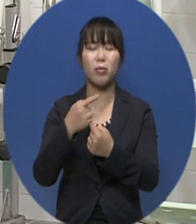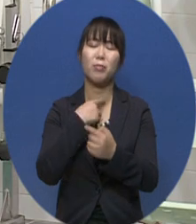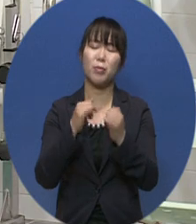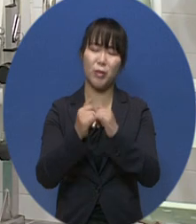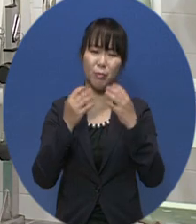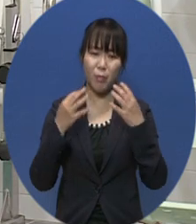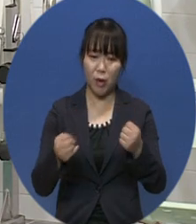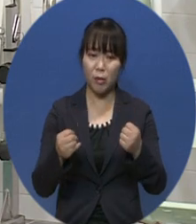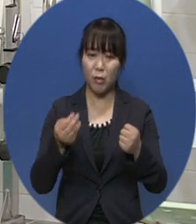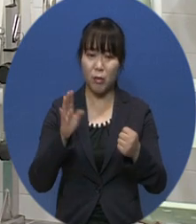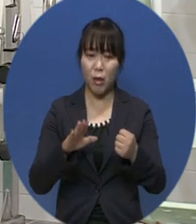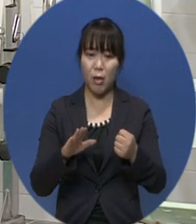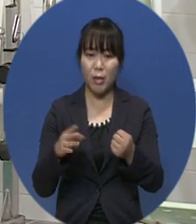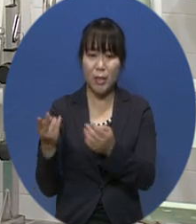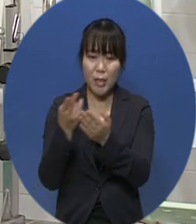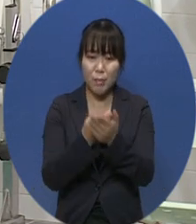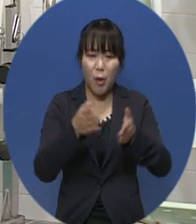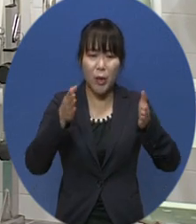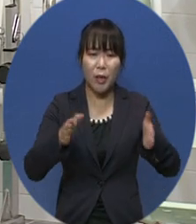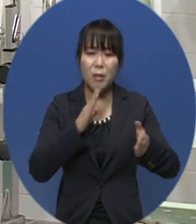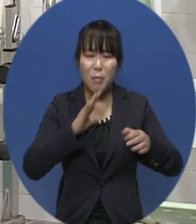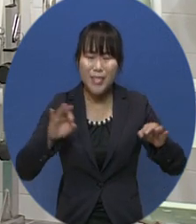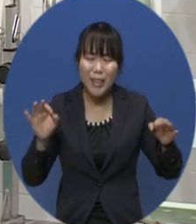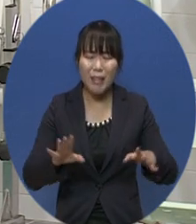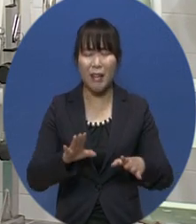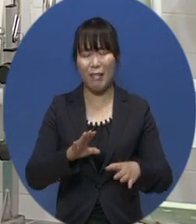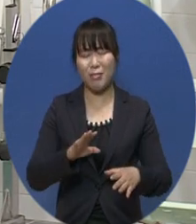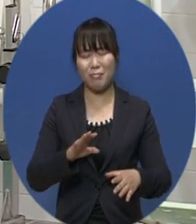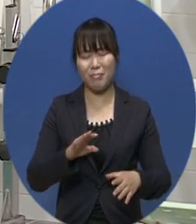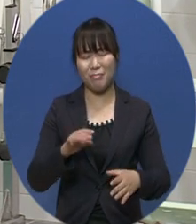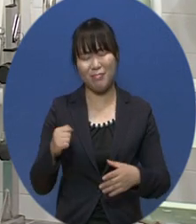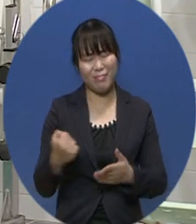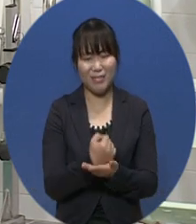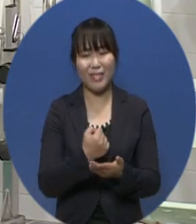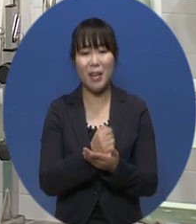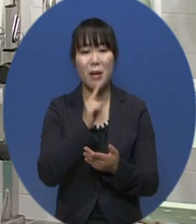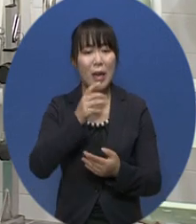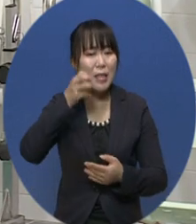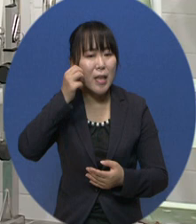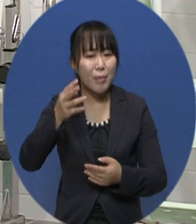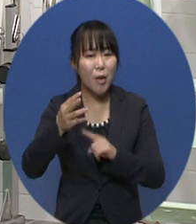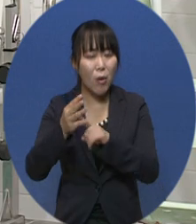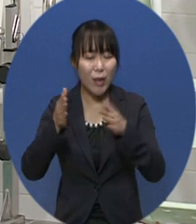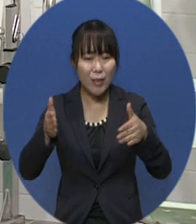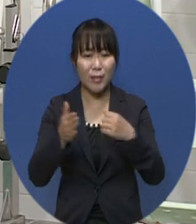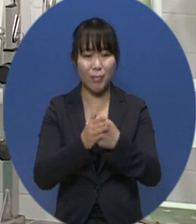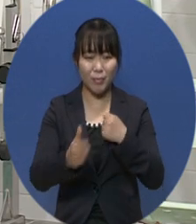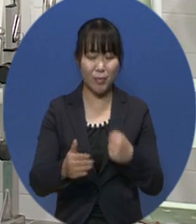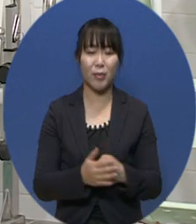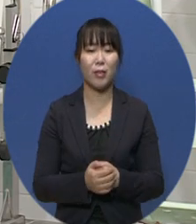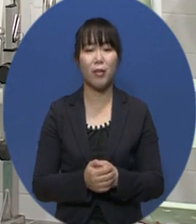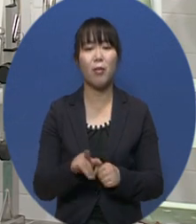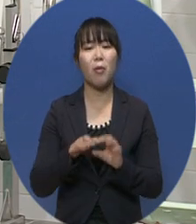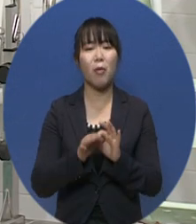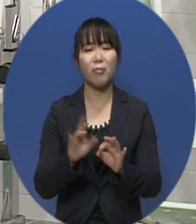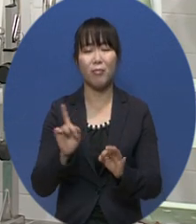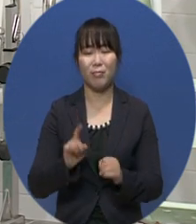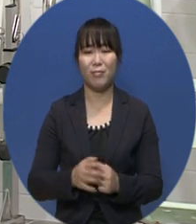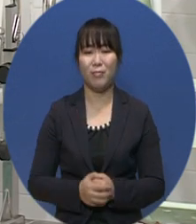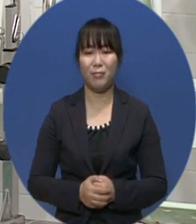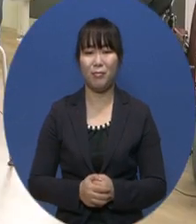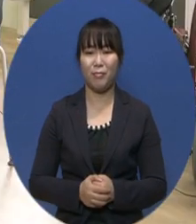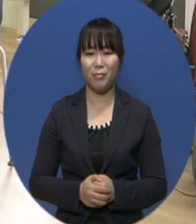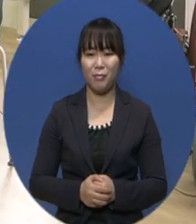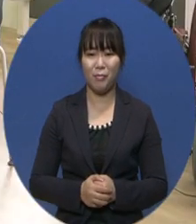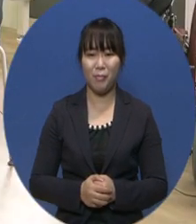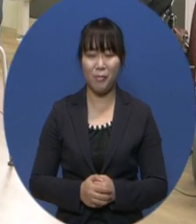네. 근데 입원 기간이 짧다는 그런 원망도 있습니다. 3개월이라는 네. 아쉬움이 있는데, 아, 이 부분은 어떤 거예요? 네.